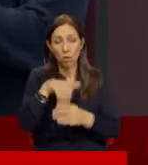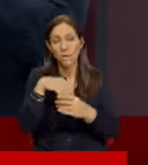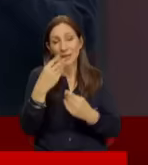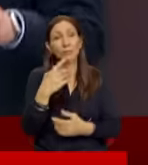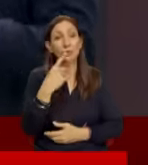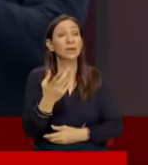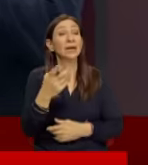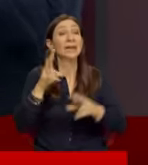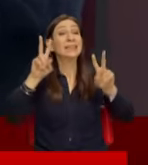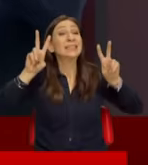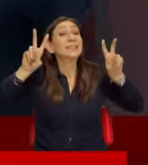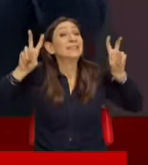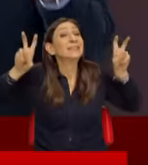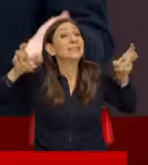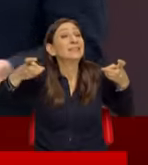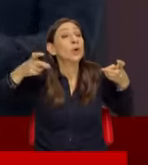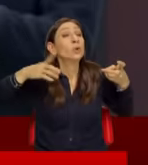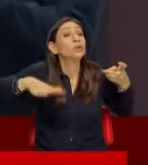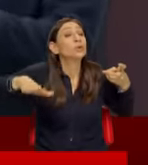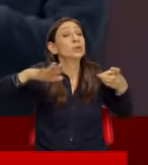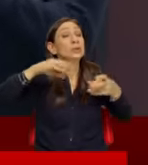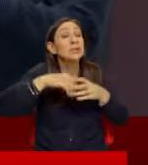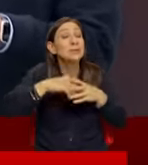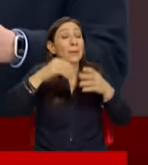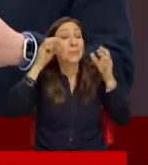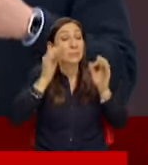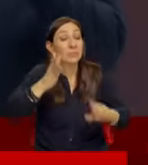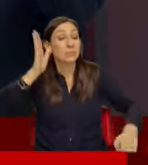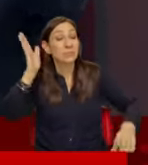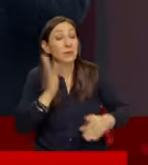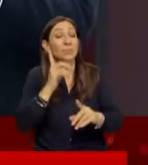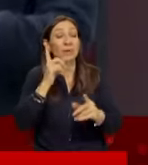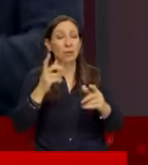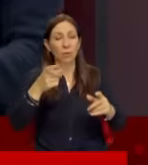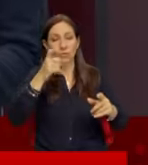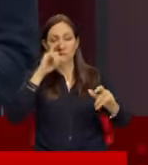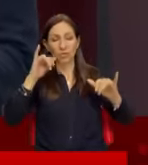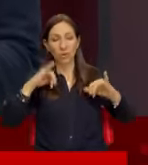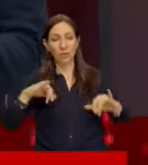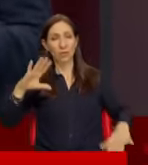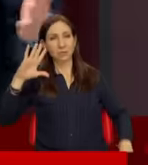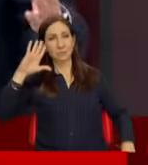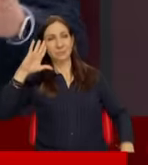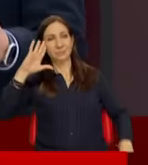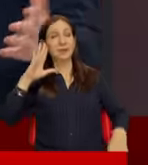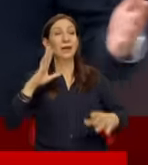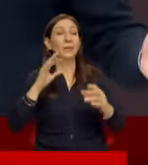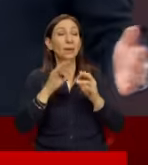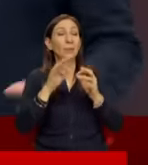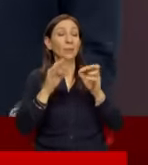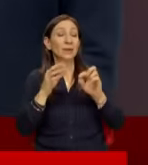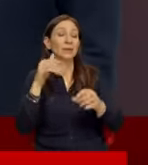diyor ve tırnak içinde o sosyoloji içinde hainlikle de damgalanmayacak bir konfor yaratıyor BBP. Ve BBP